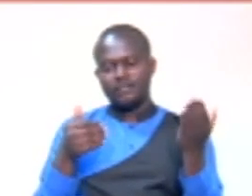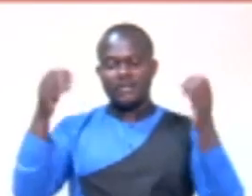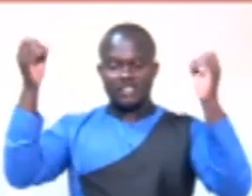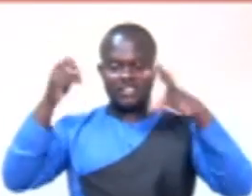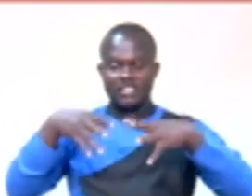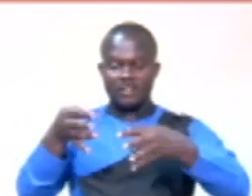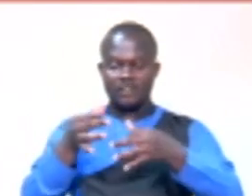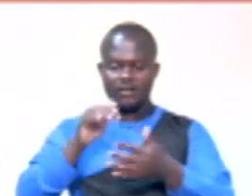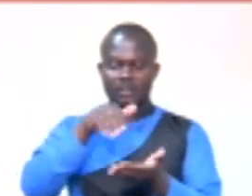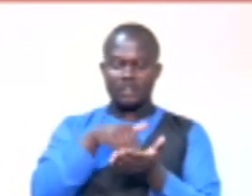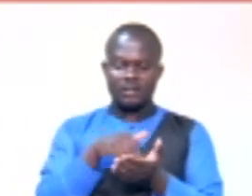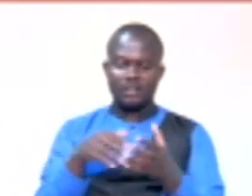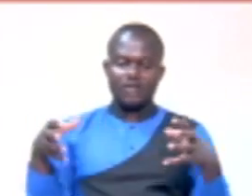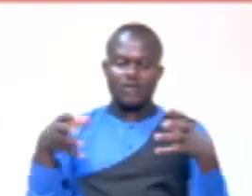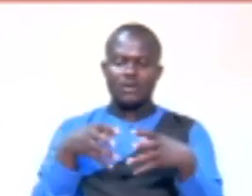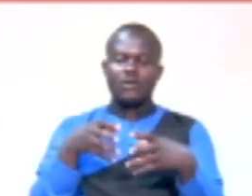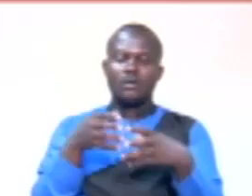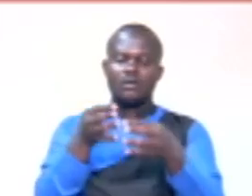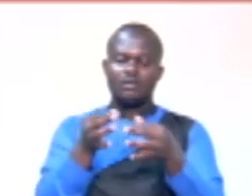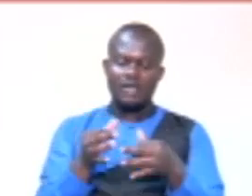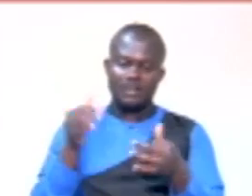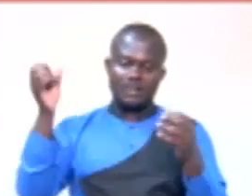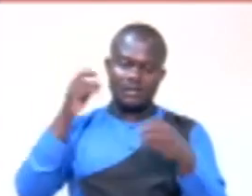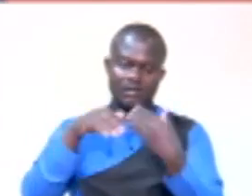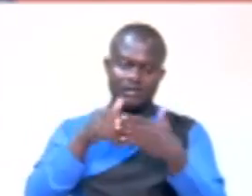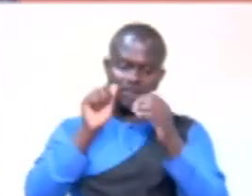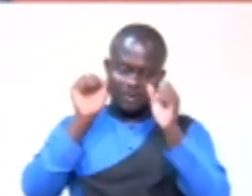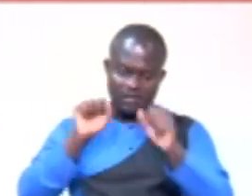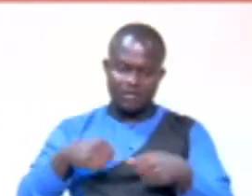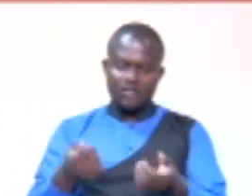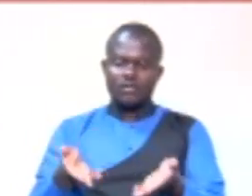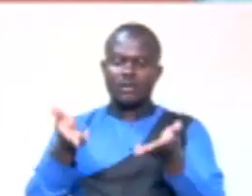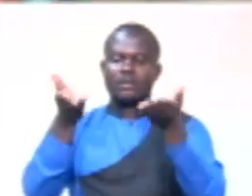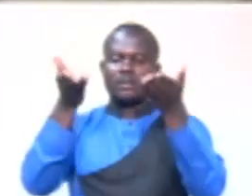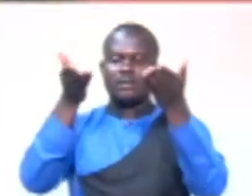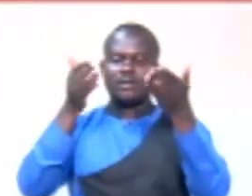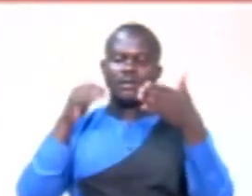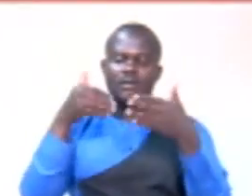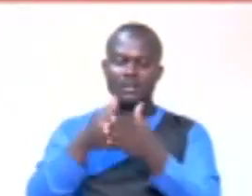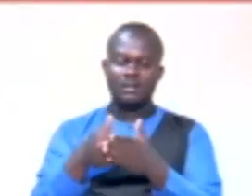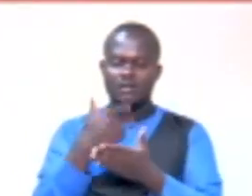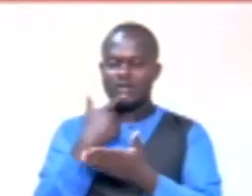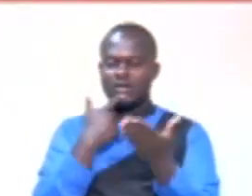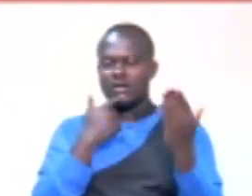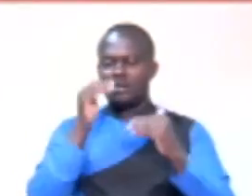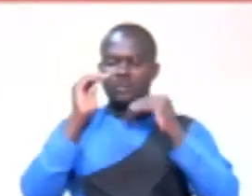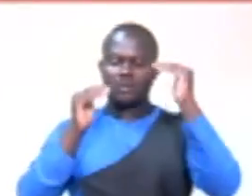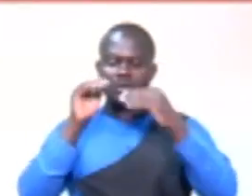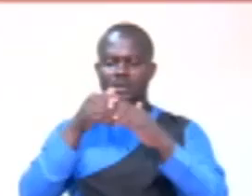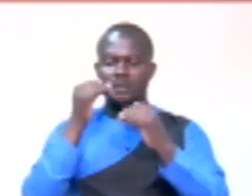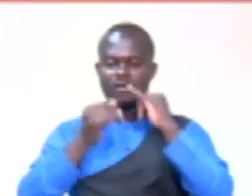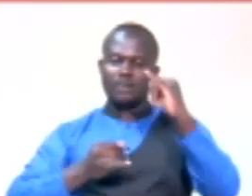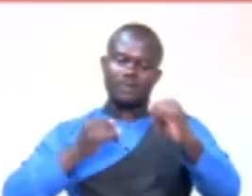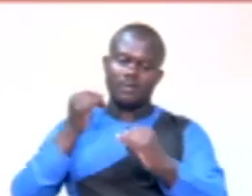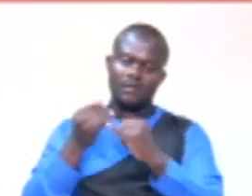Kigali Financial Center ihuriro ry'imari mpuzamahanga rya Kigali rishobore kuzamuka rigera ku rwego